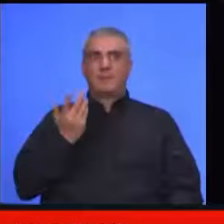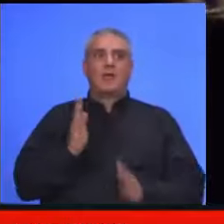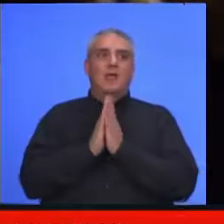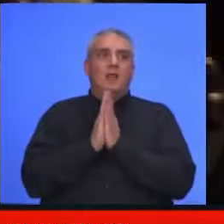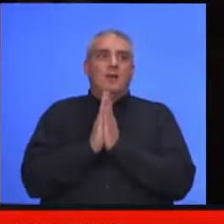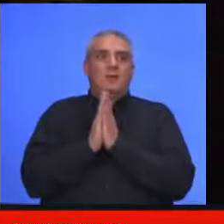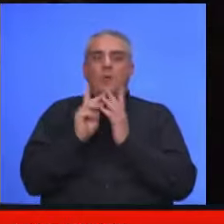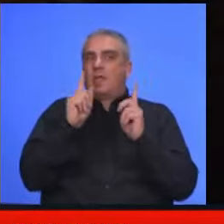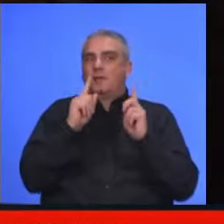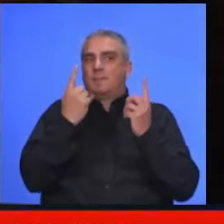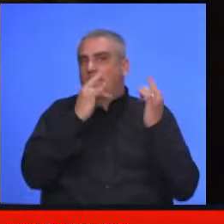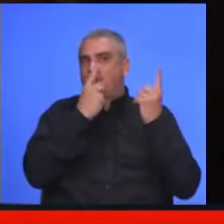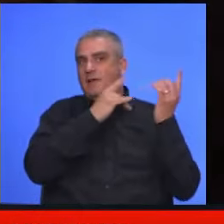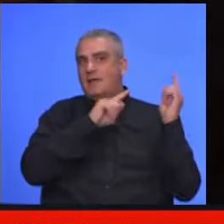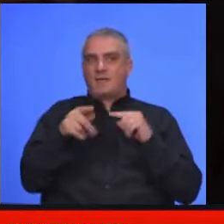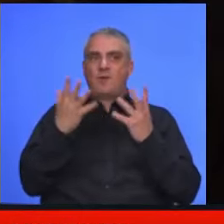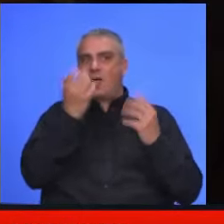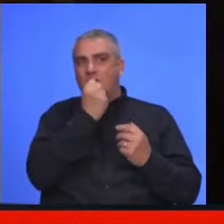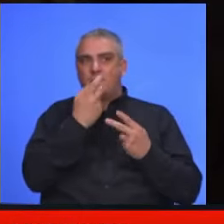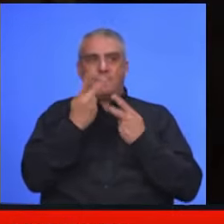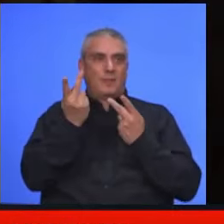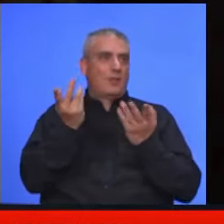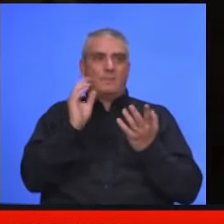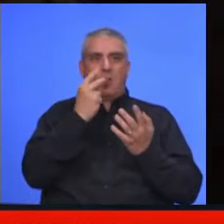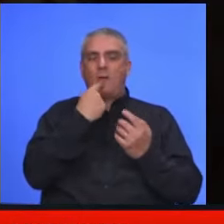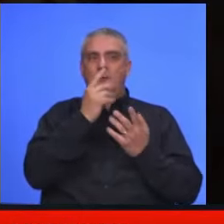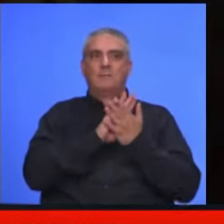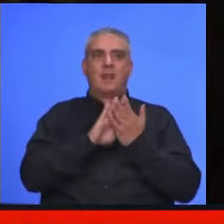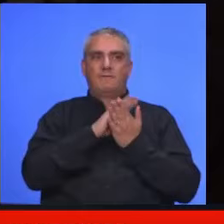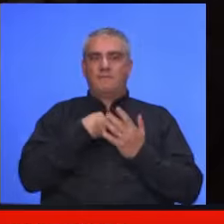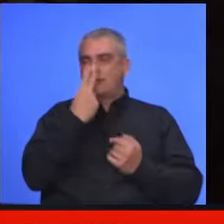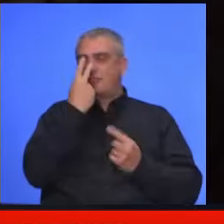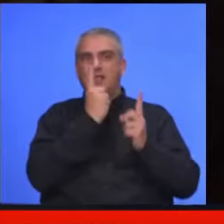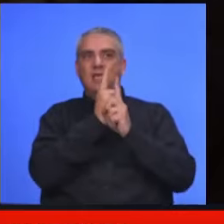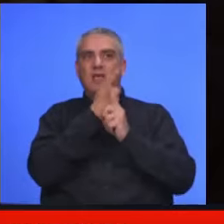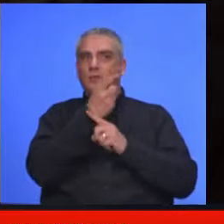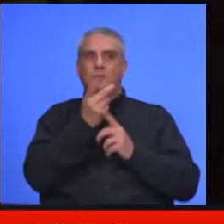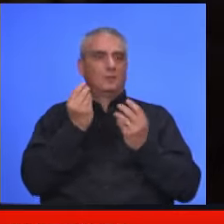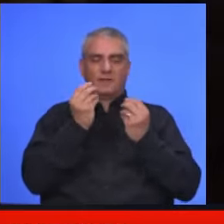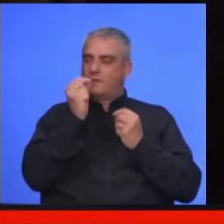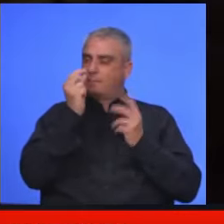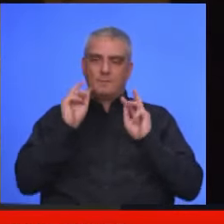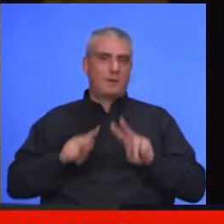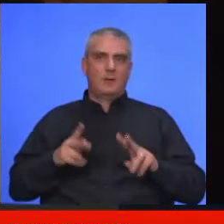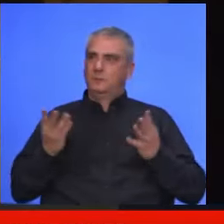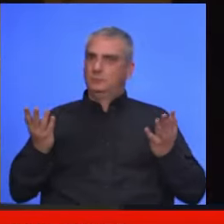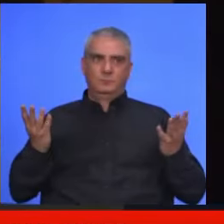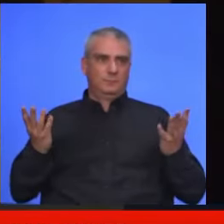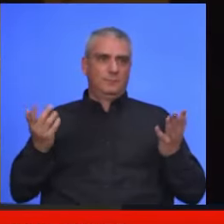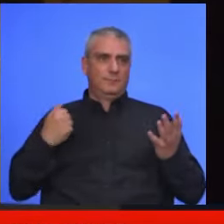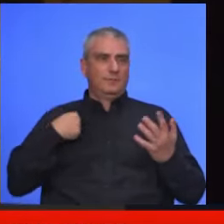אולי יביאו במקרה חטופים, והם בבית חולים ועדיין לא אומרים לאף אחד, אני אראה אותו. זה בדברים האלה ממש. אני חושבת